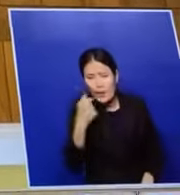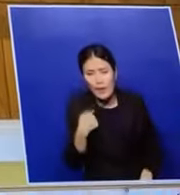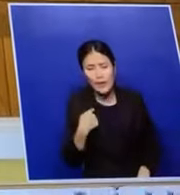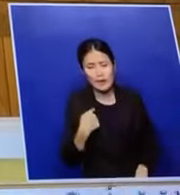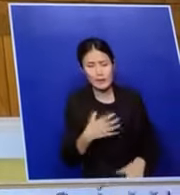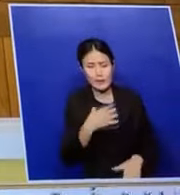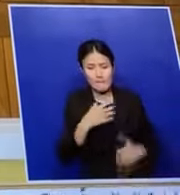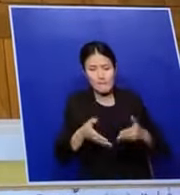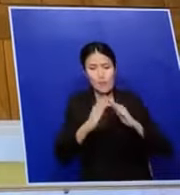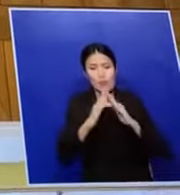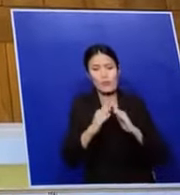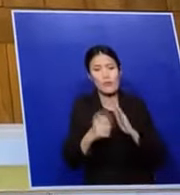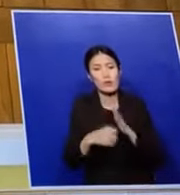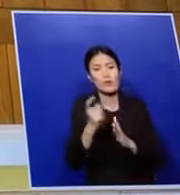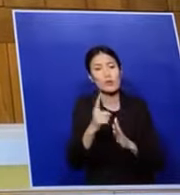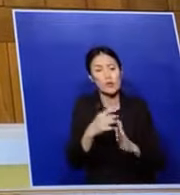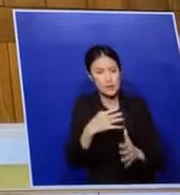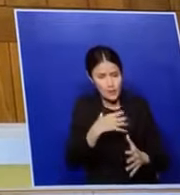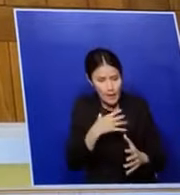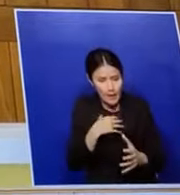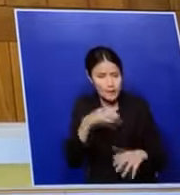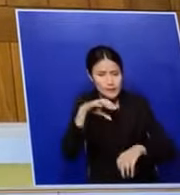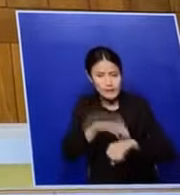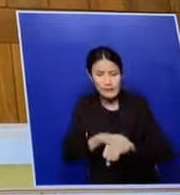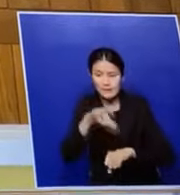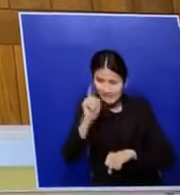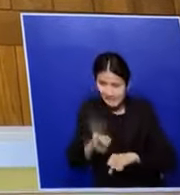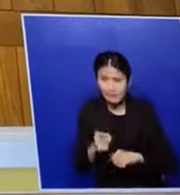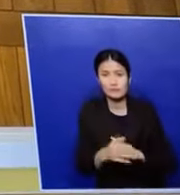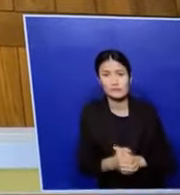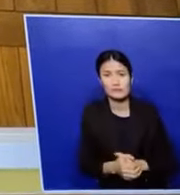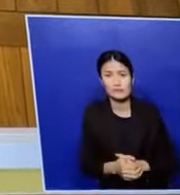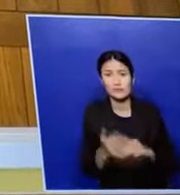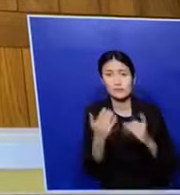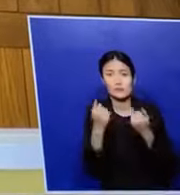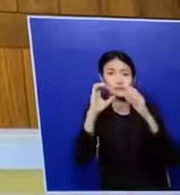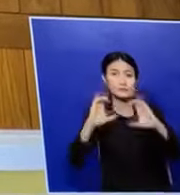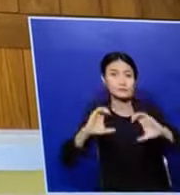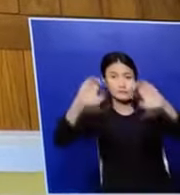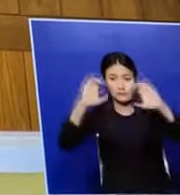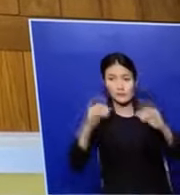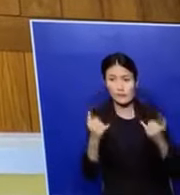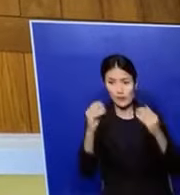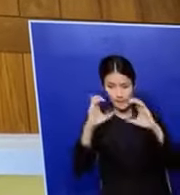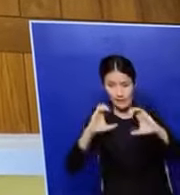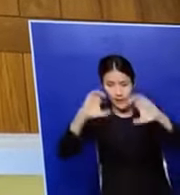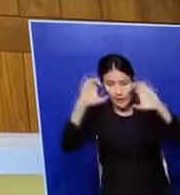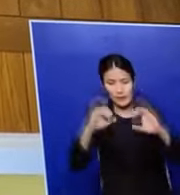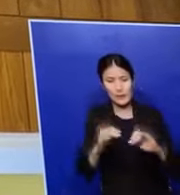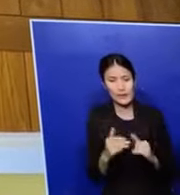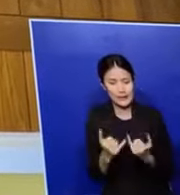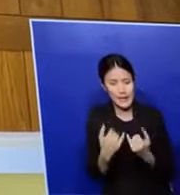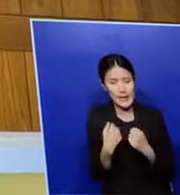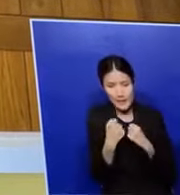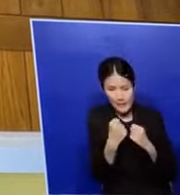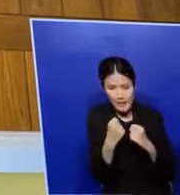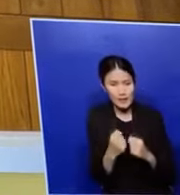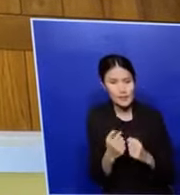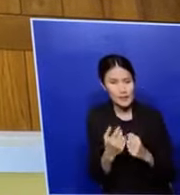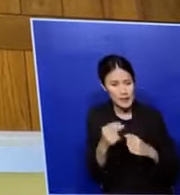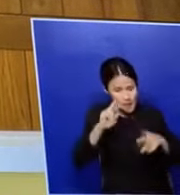นะครับเพราะนั้นผมยืนยันได้ว่ารัฐบาลได้เข้มงวดกับการกวาดล้างการพนันทุกรูปแบบไม่ว่าจะออน